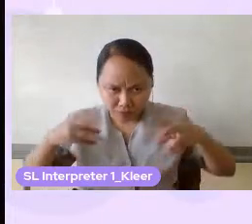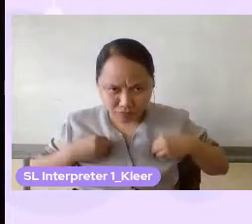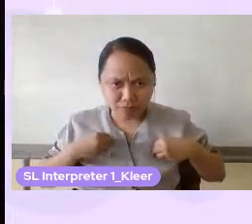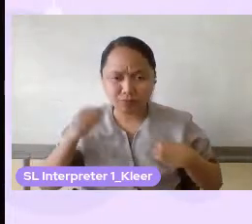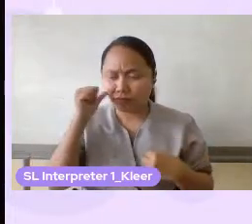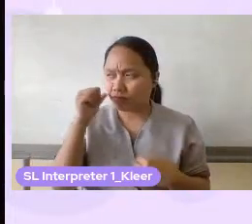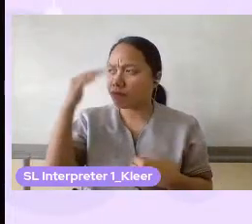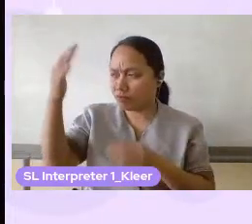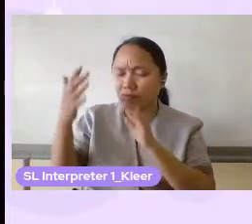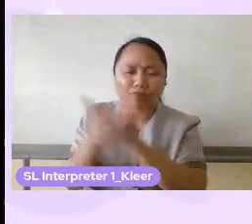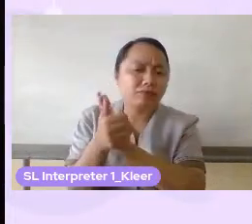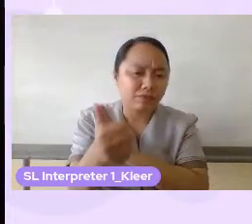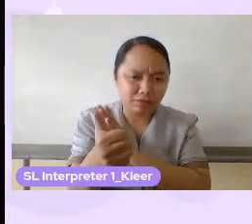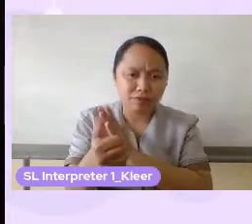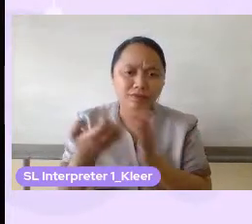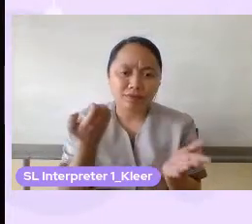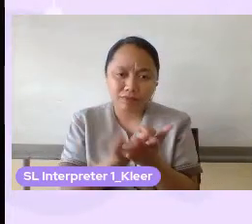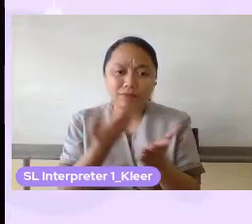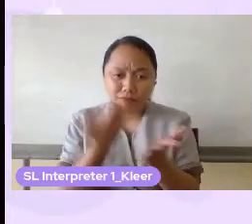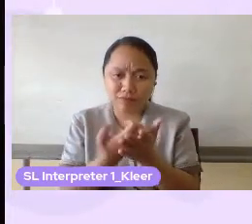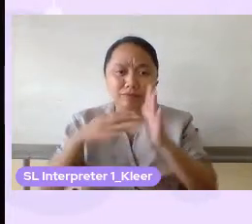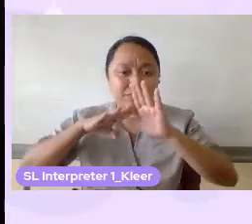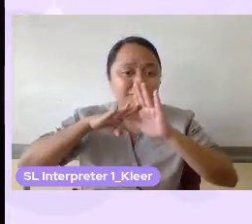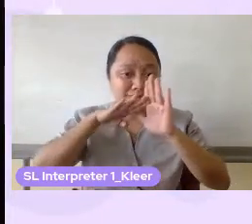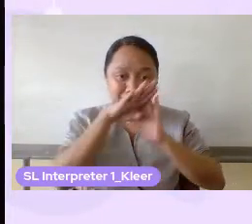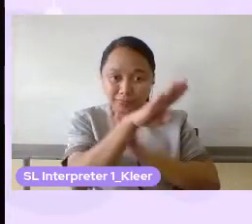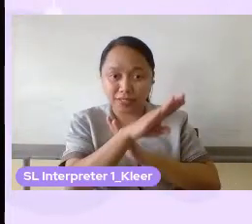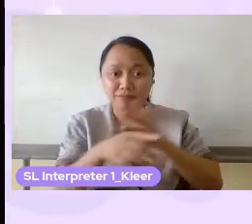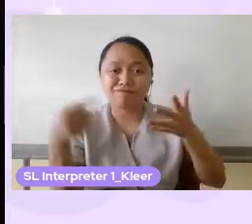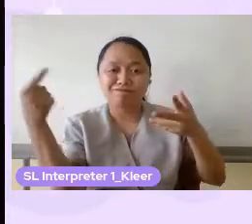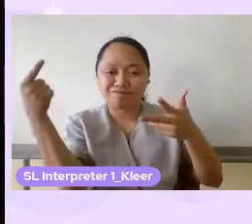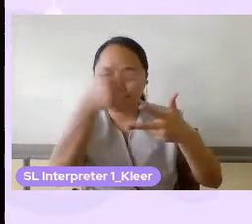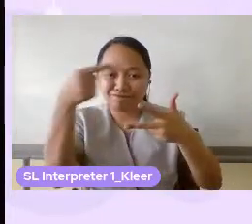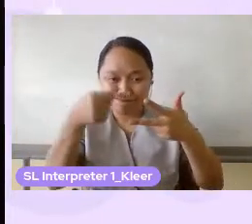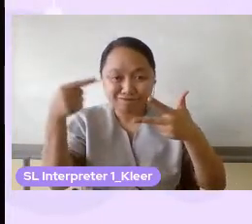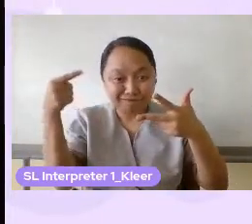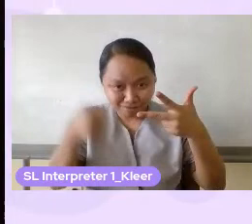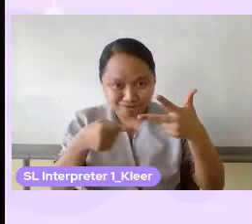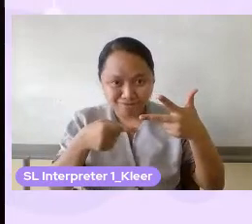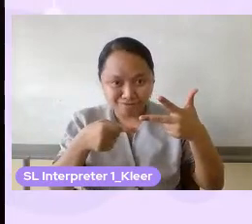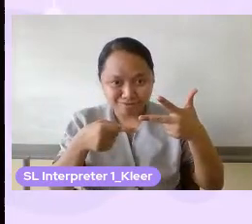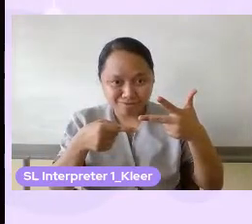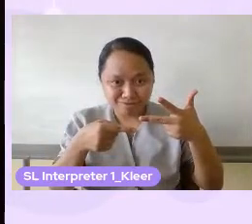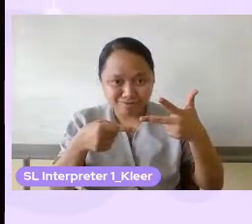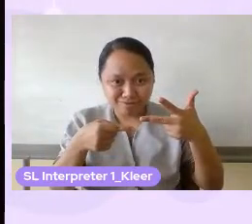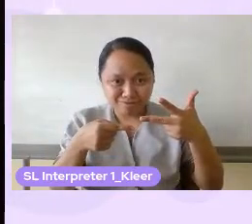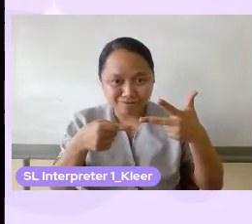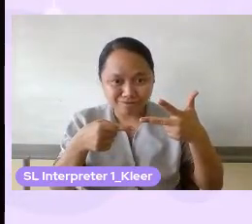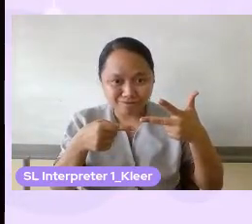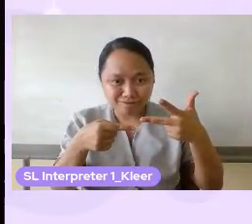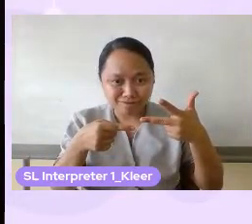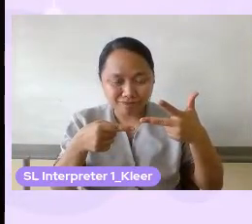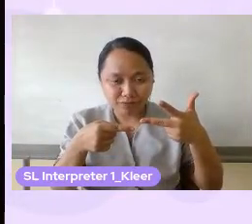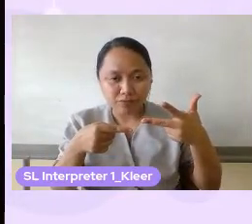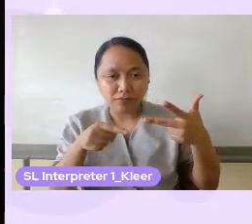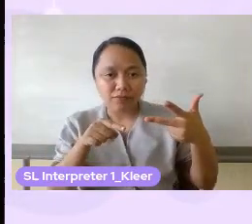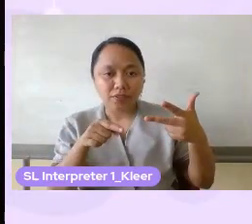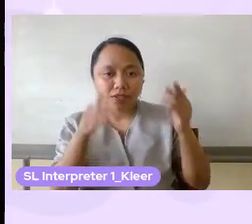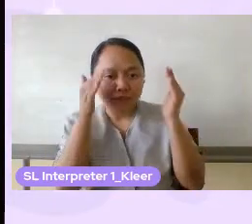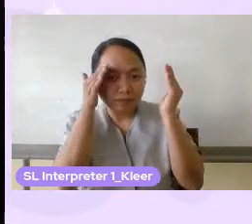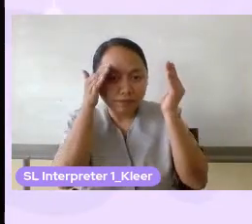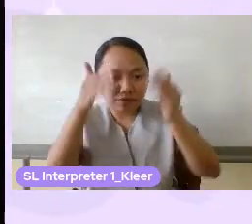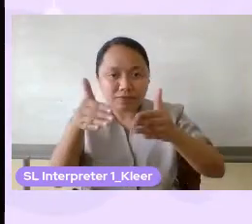economic development. So ito po yung ating mga strategy sa DIWA. Ano po yung ating thrusts in terms of